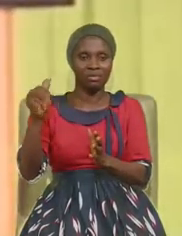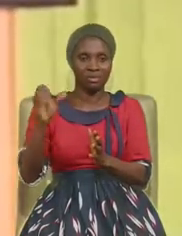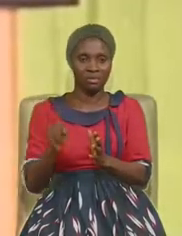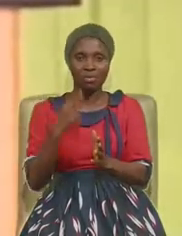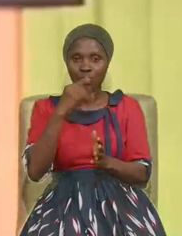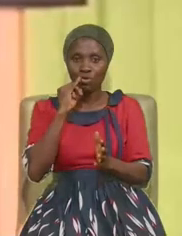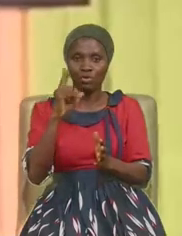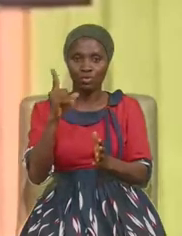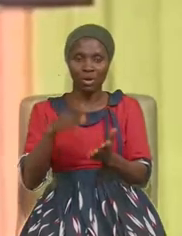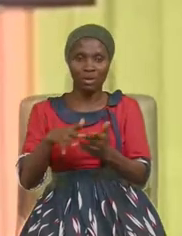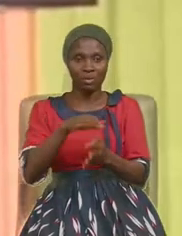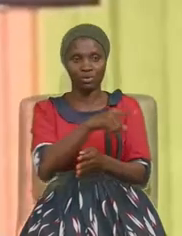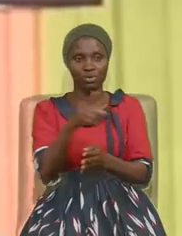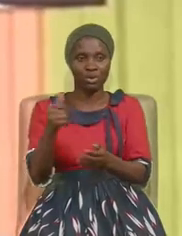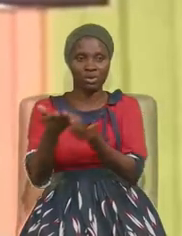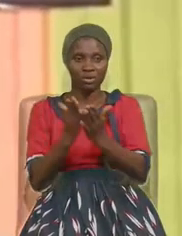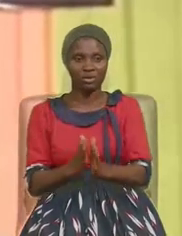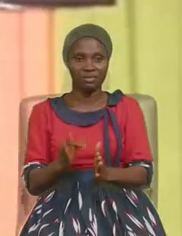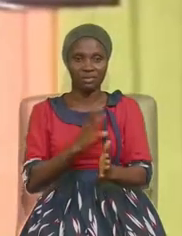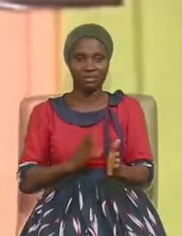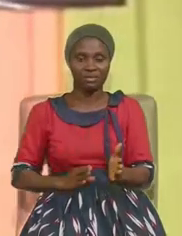serviteur de Christ, vous salue.